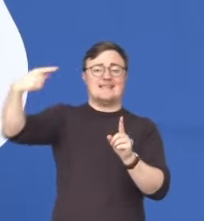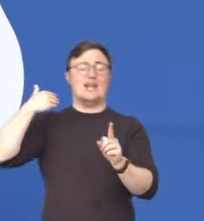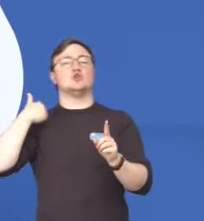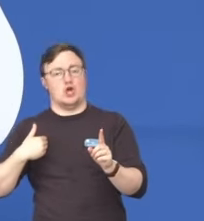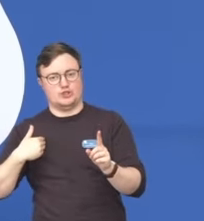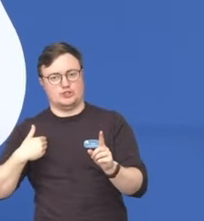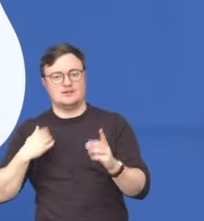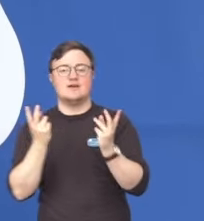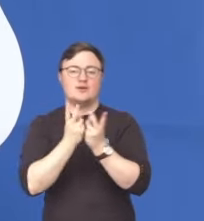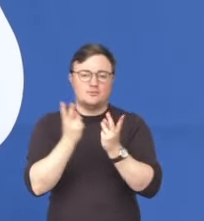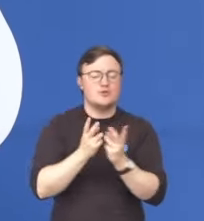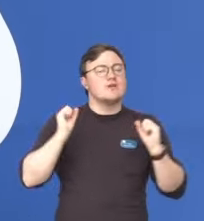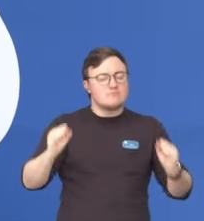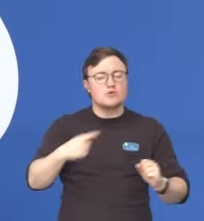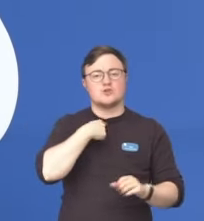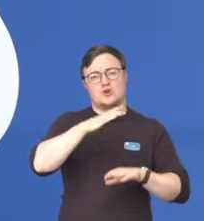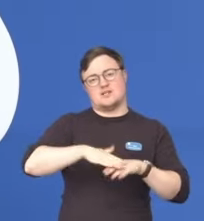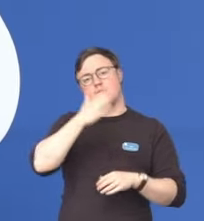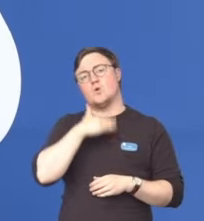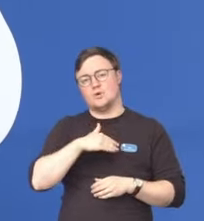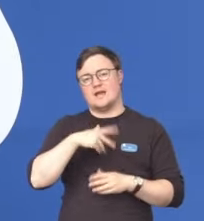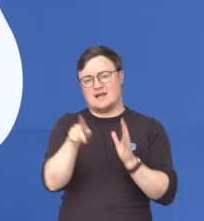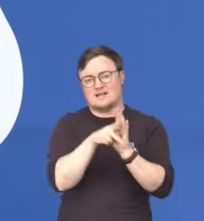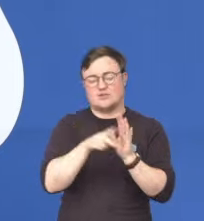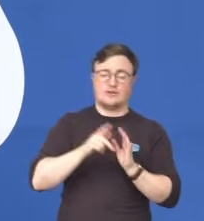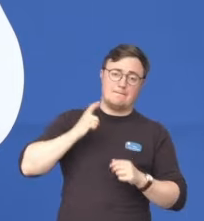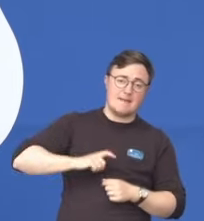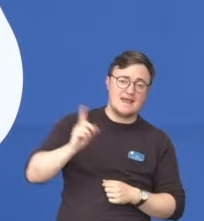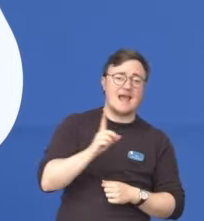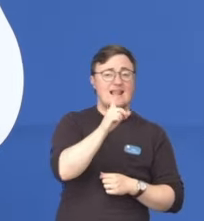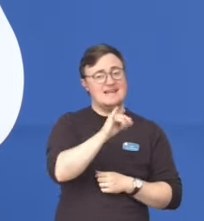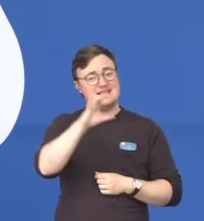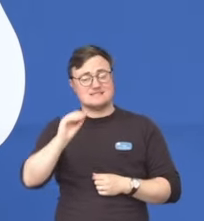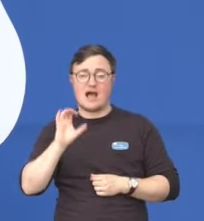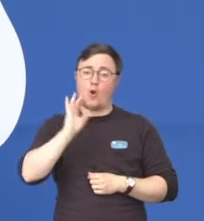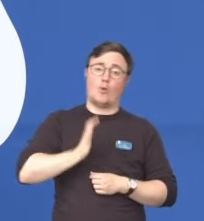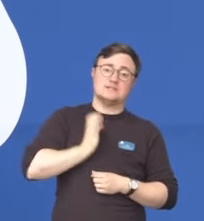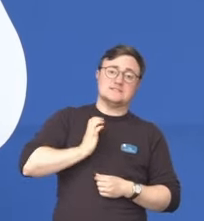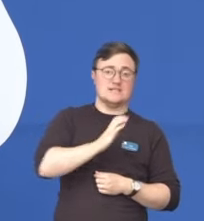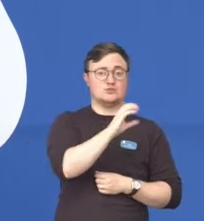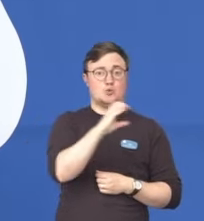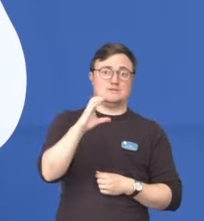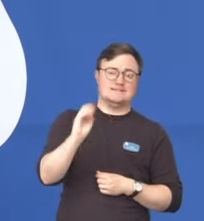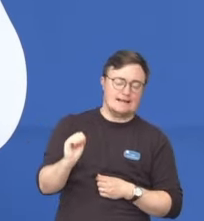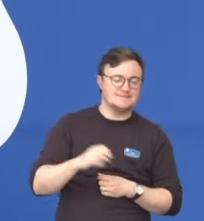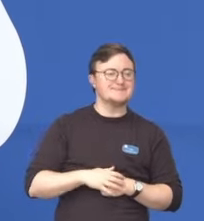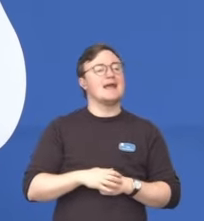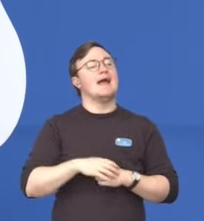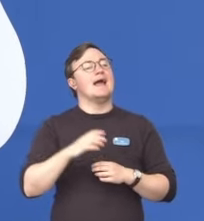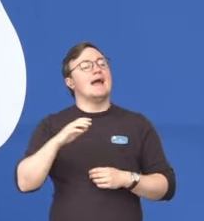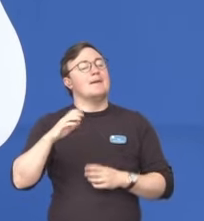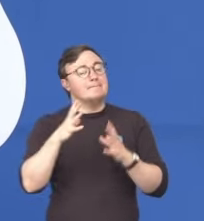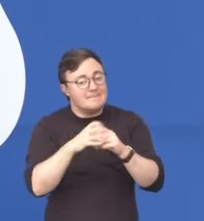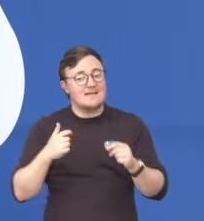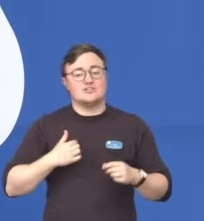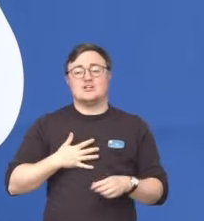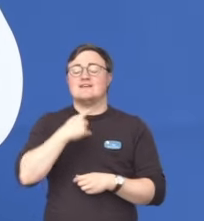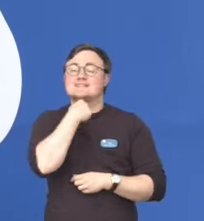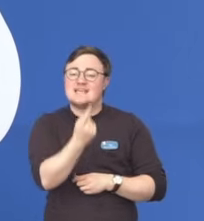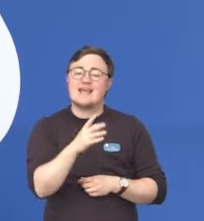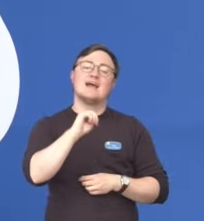folk måste se till att rösta på unga kandidater, på mig eller kanske på Lisa om man är sossig. Men sen så skulle jag också vilja säga då att EU